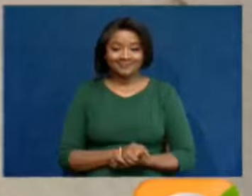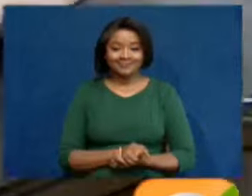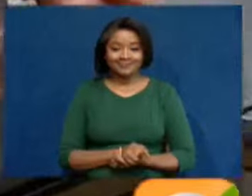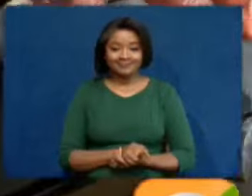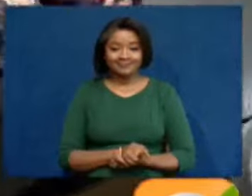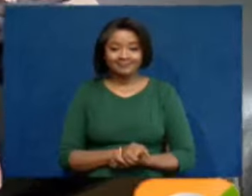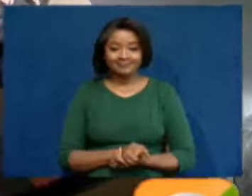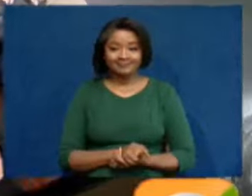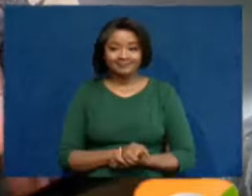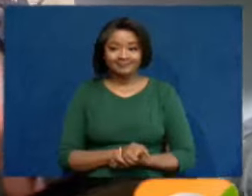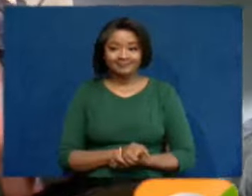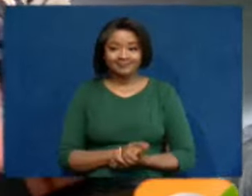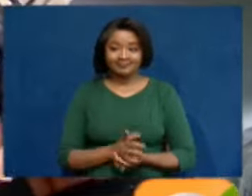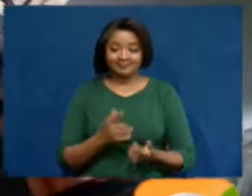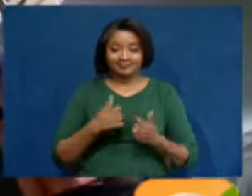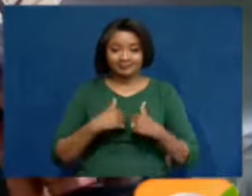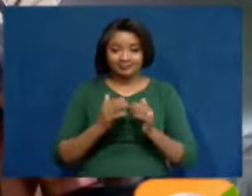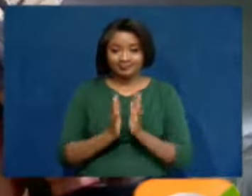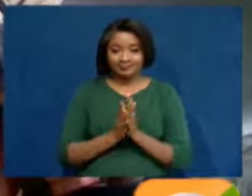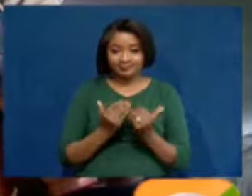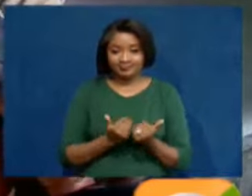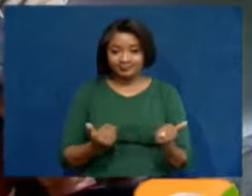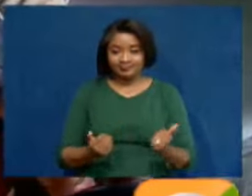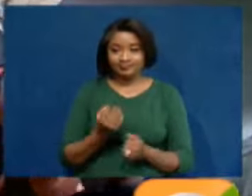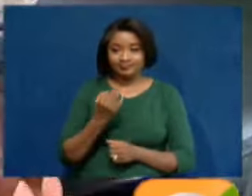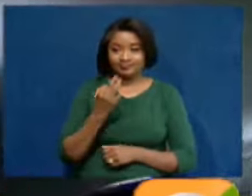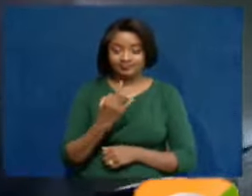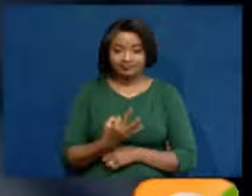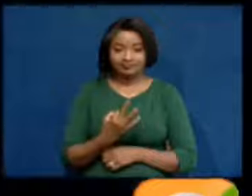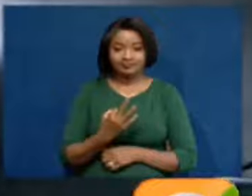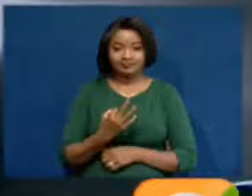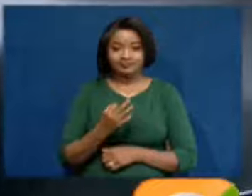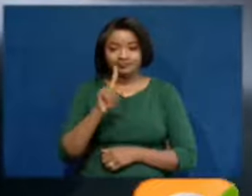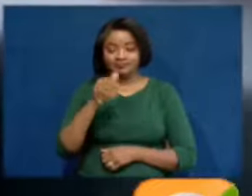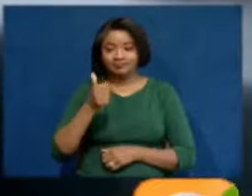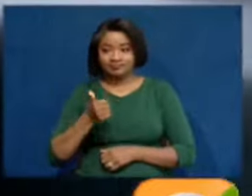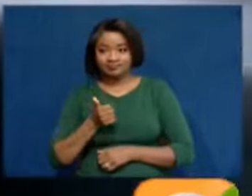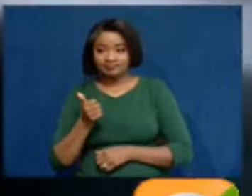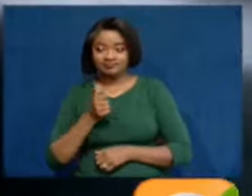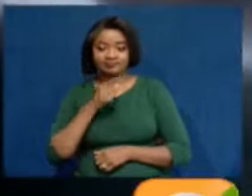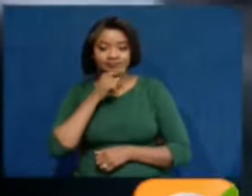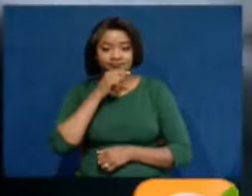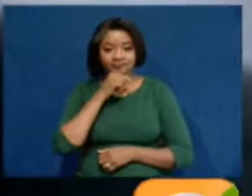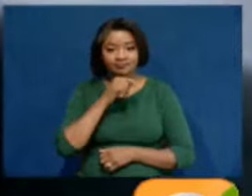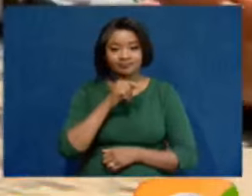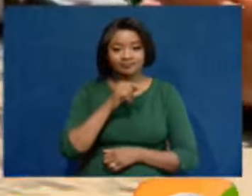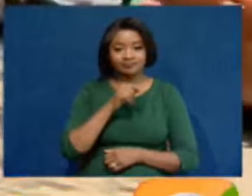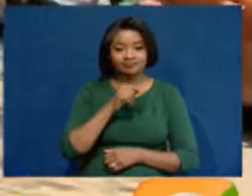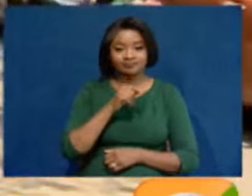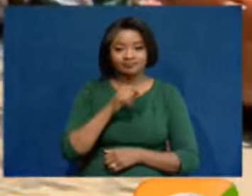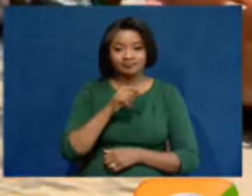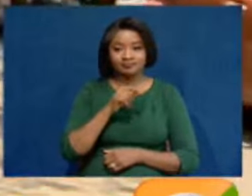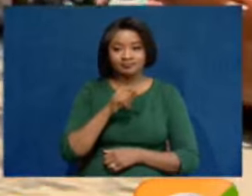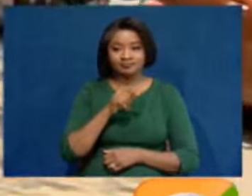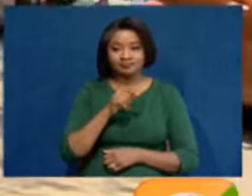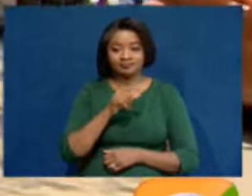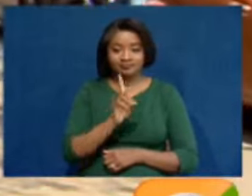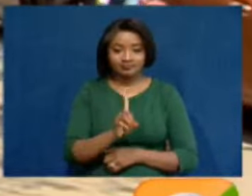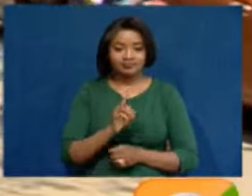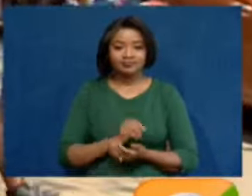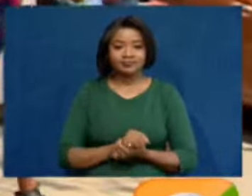maishani. Nikaa na watoto watatu, msichana mmoja na vijana wawili, na kila mara nikikuja kwa nyumba nikitoka